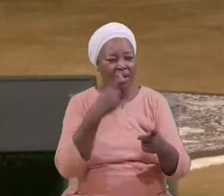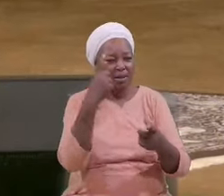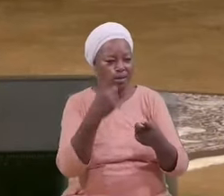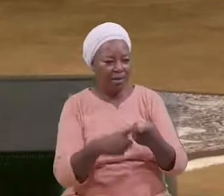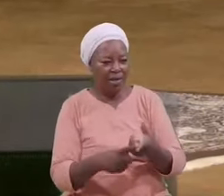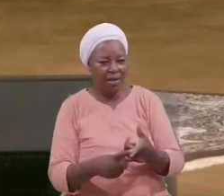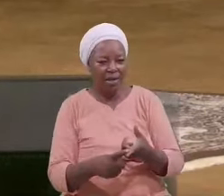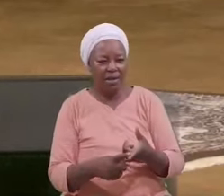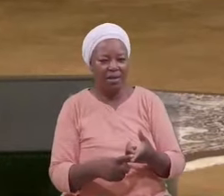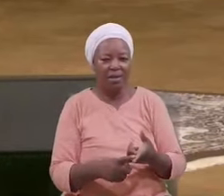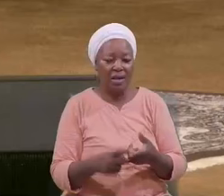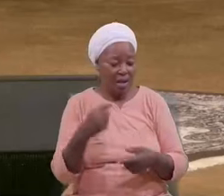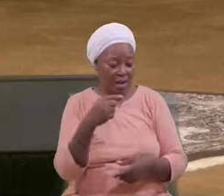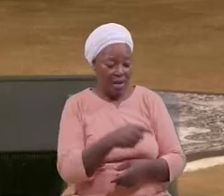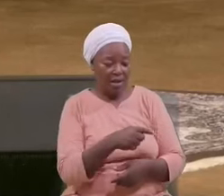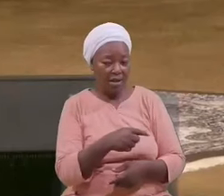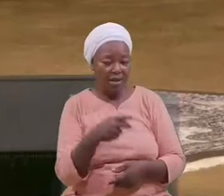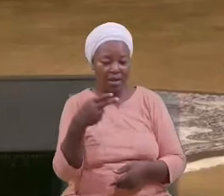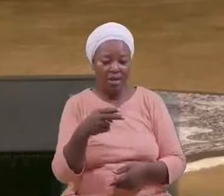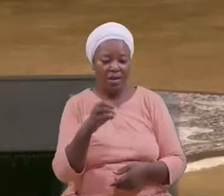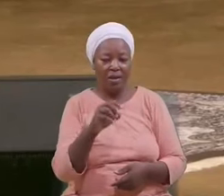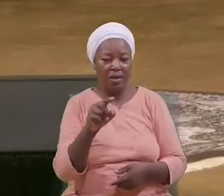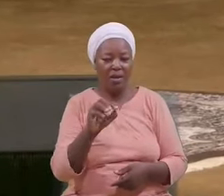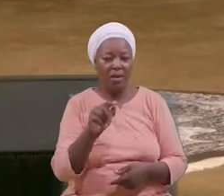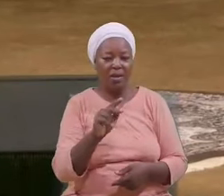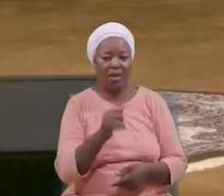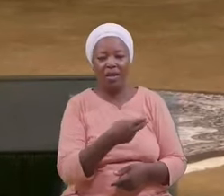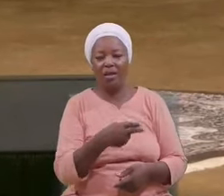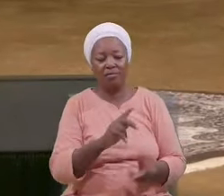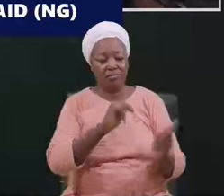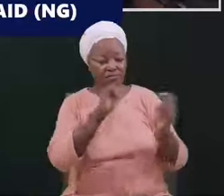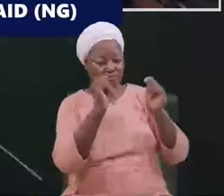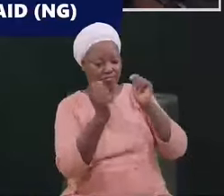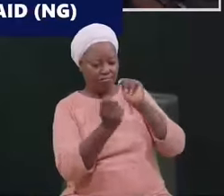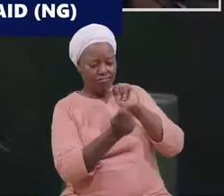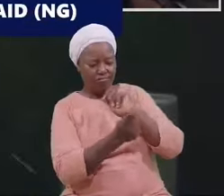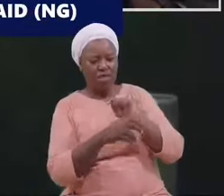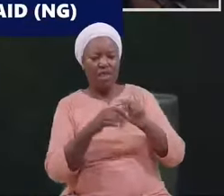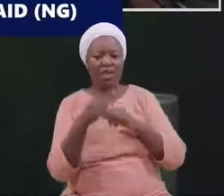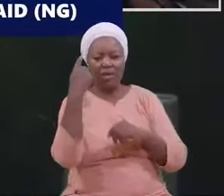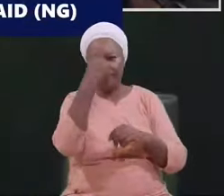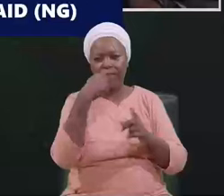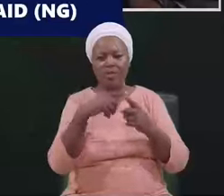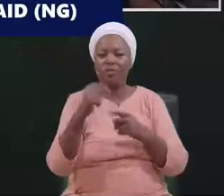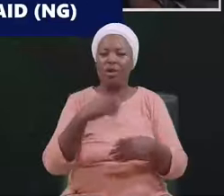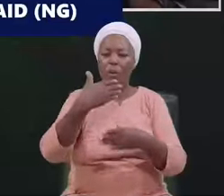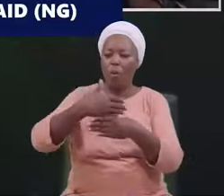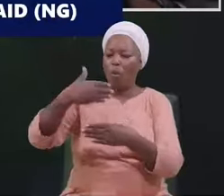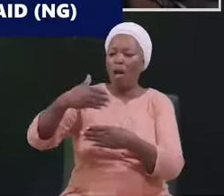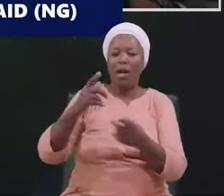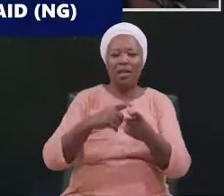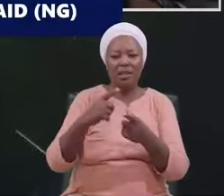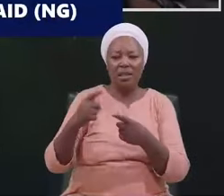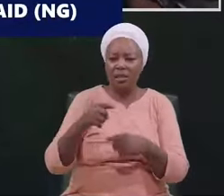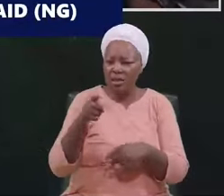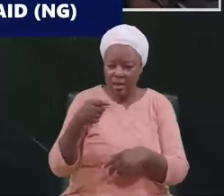verset 2, Ézéchiel tourna son visage contre le mur. Il n'a pas dit ça, il vient. Tu